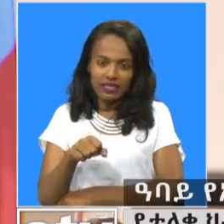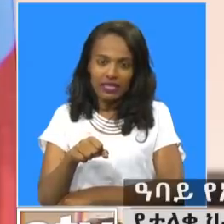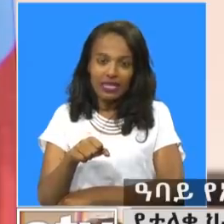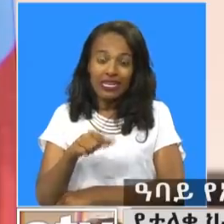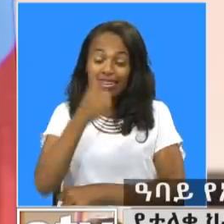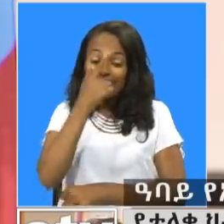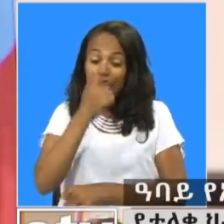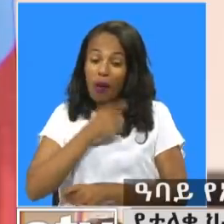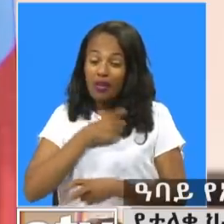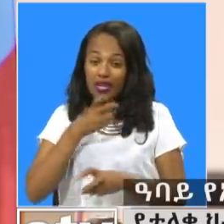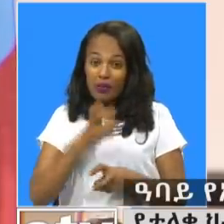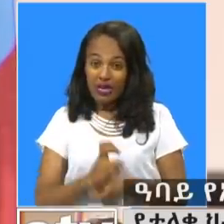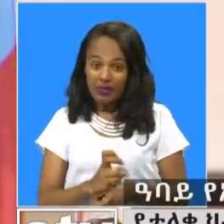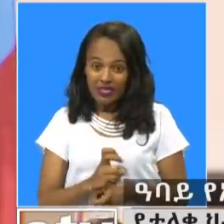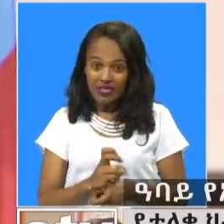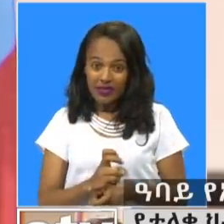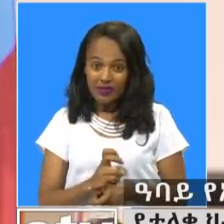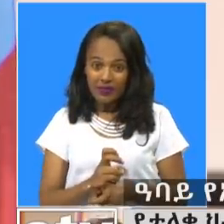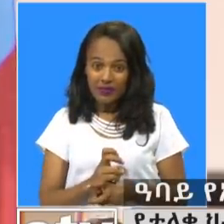ለማመን የሚከብድ